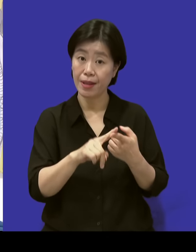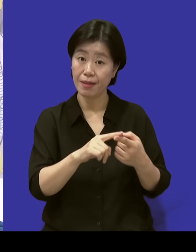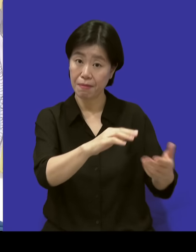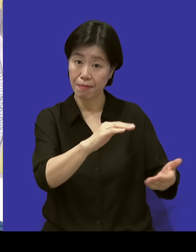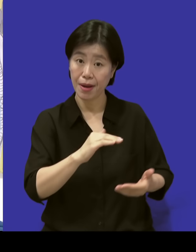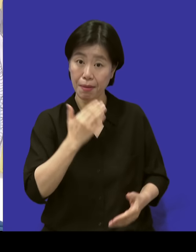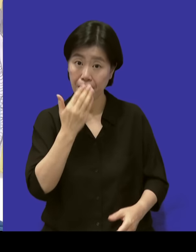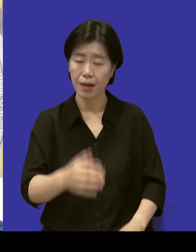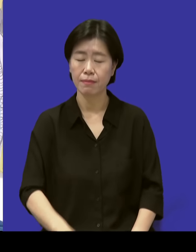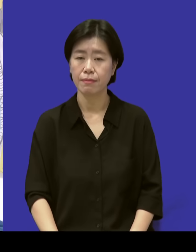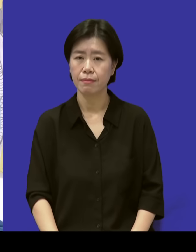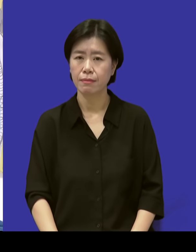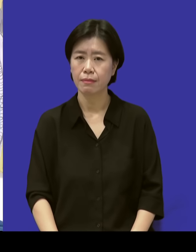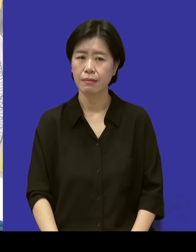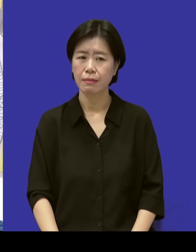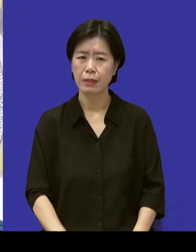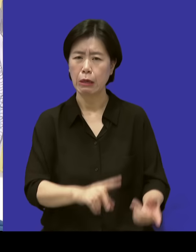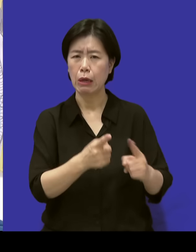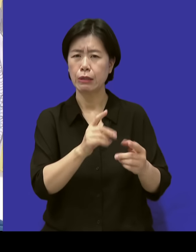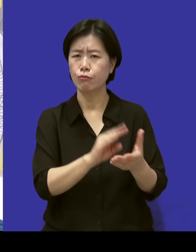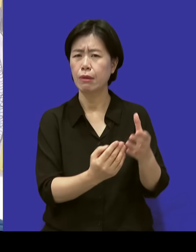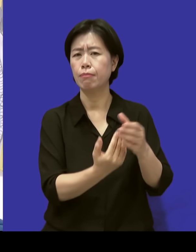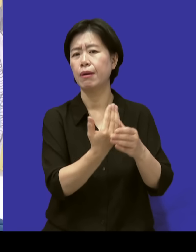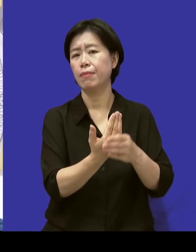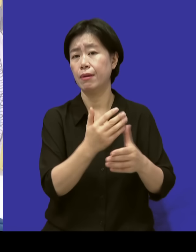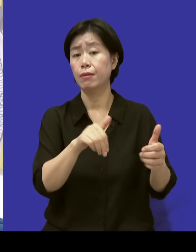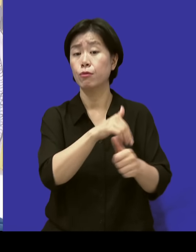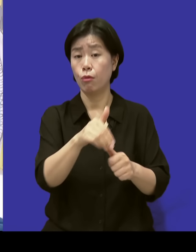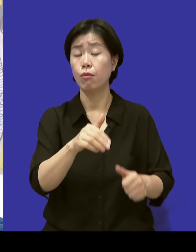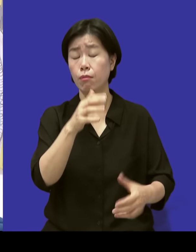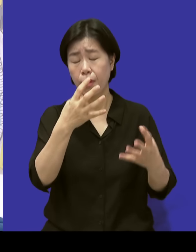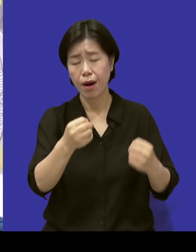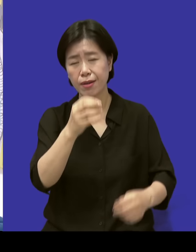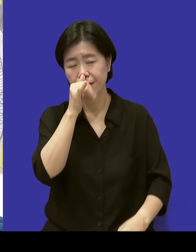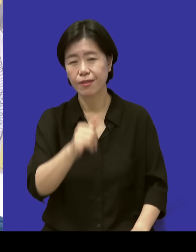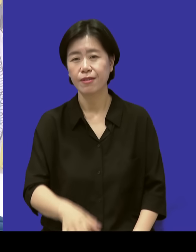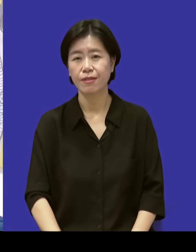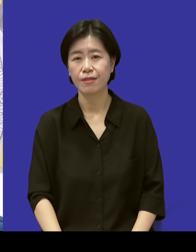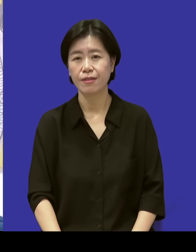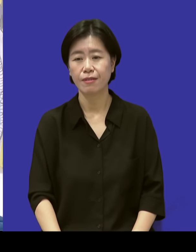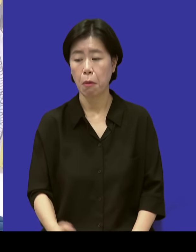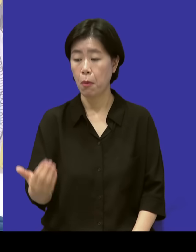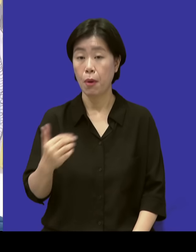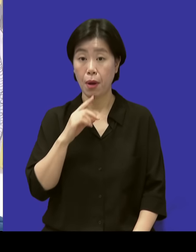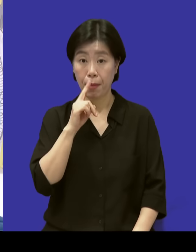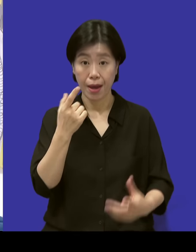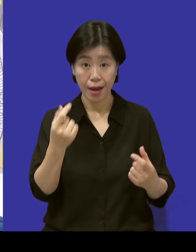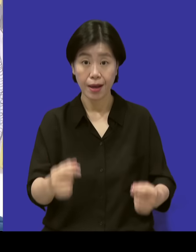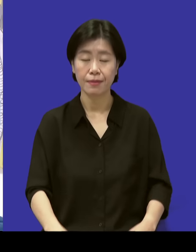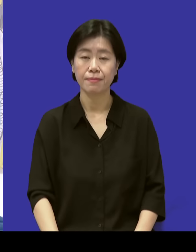아 부딪히는 일들이 상당히 많아요. 많겠죠. 네, 엄청 많고. 아까도 제가 말씀드렸듯이